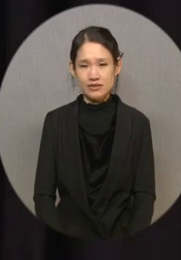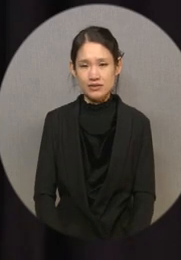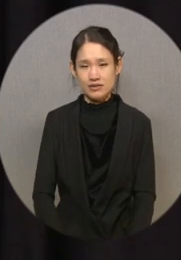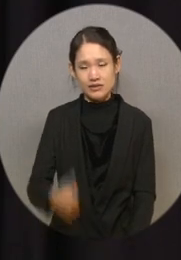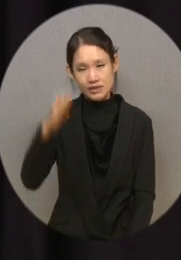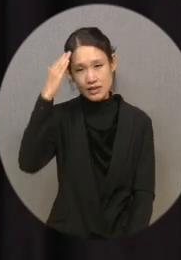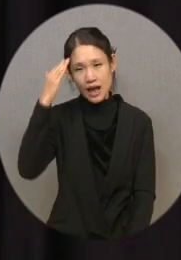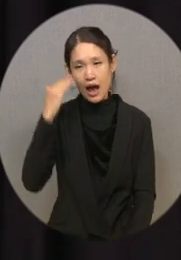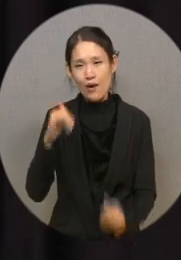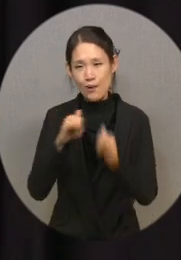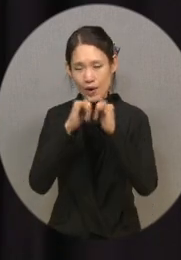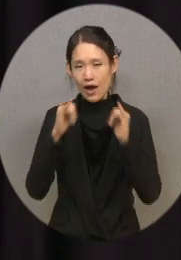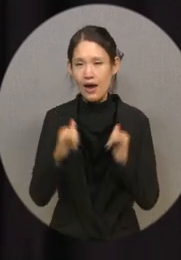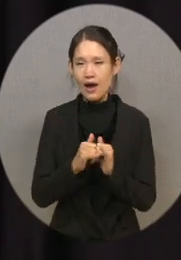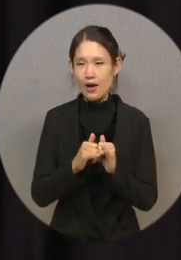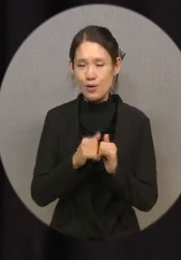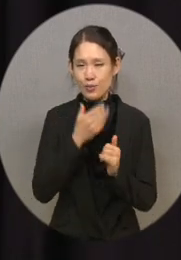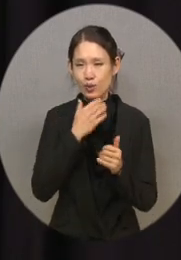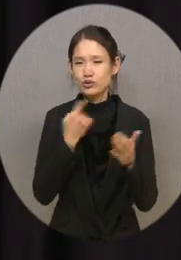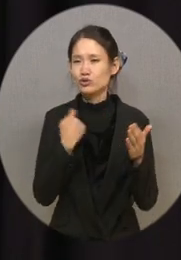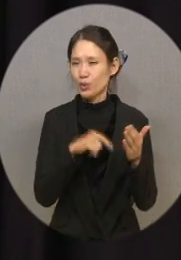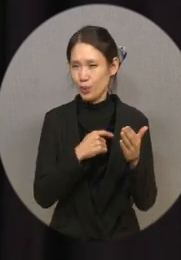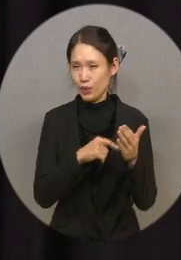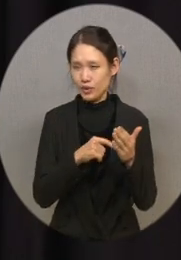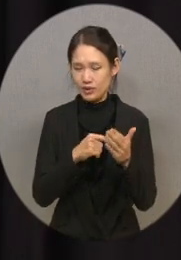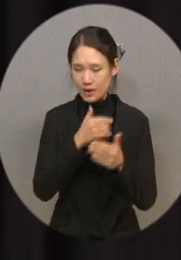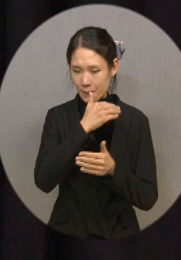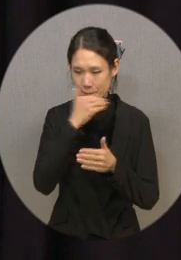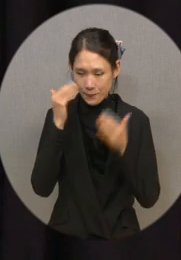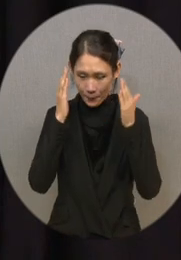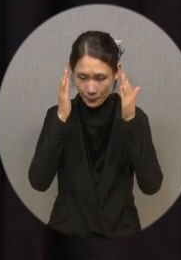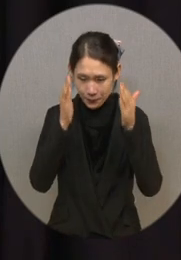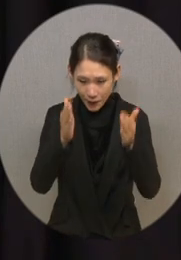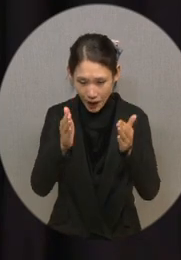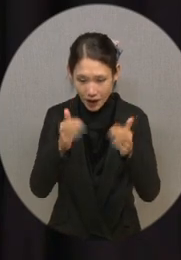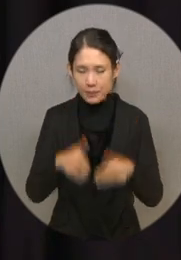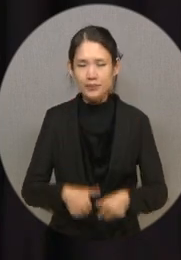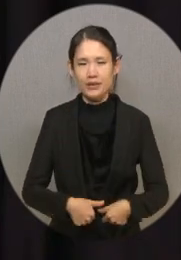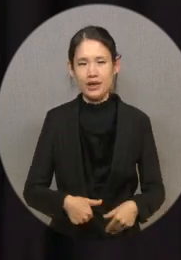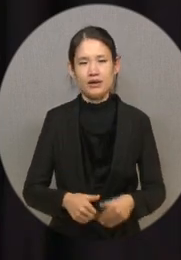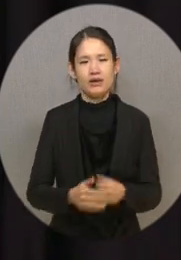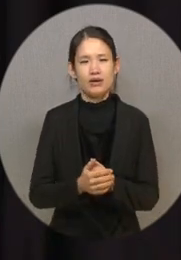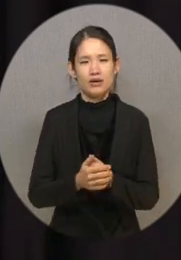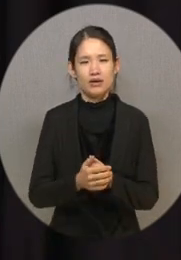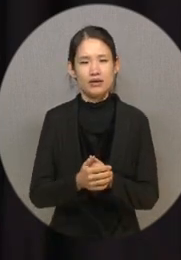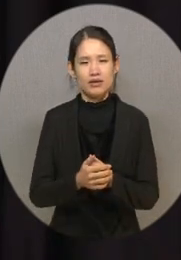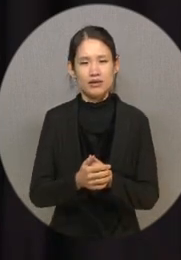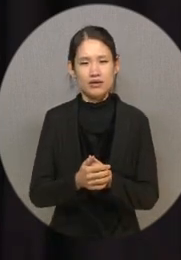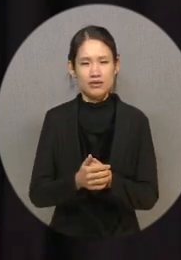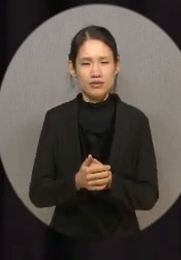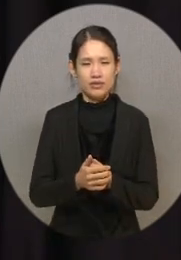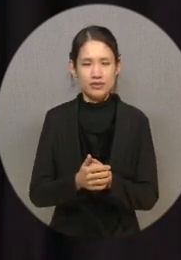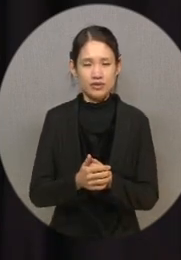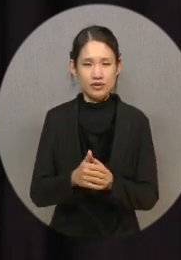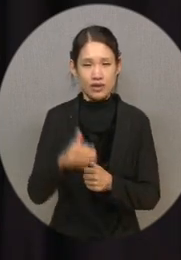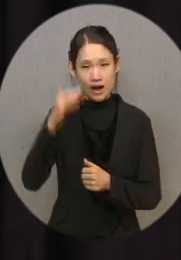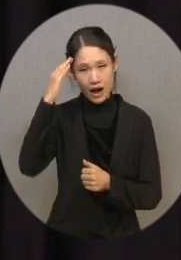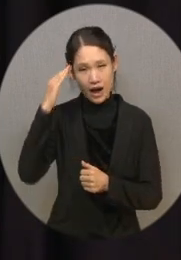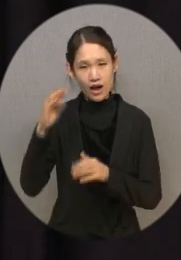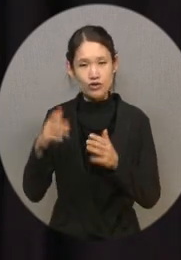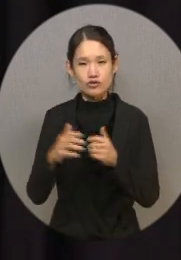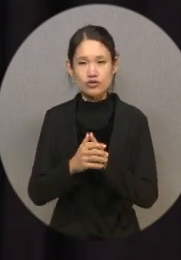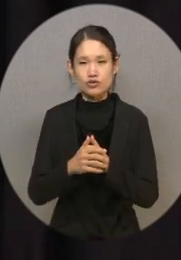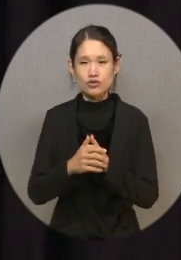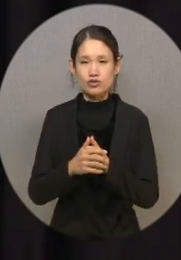교육이 정말 좀 올바른 방향으로 가야 되겠다 하는 쪽에서 그 우리나라 일도 하고 이 동남아시아 간에